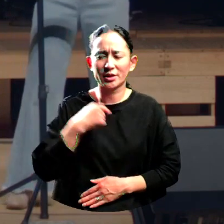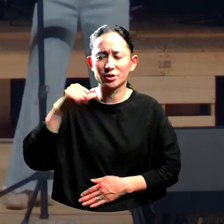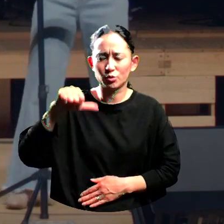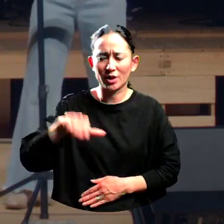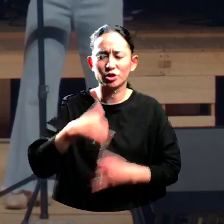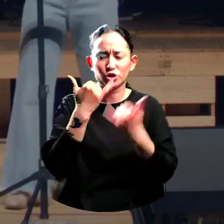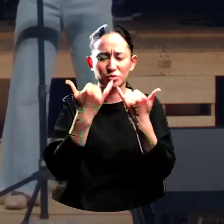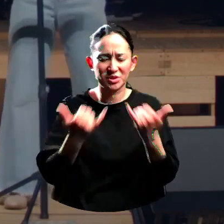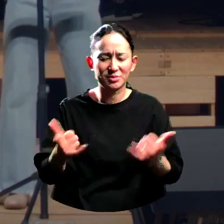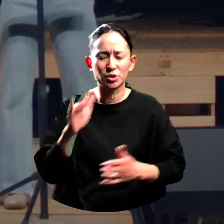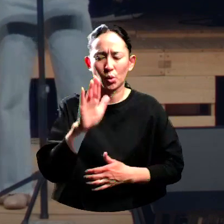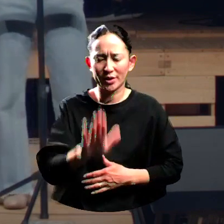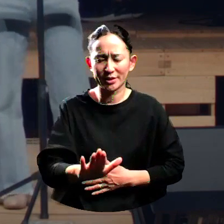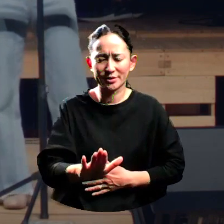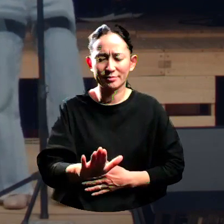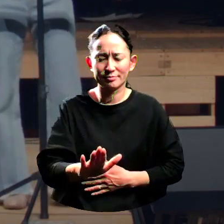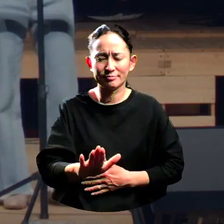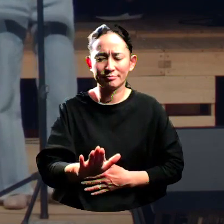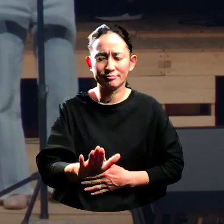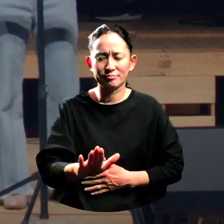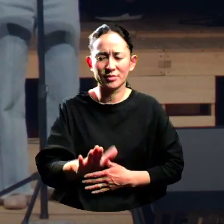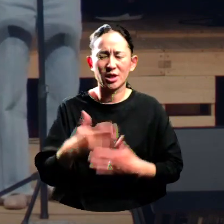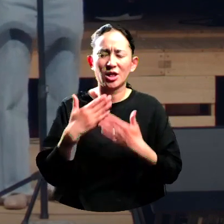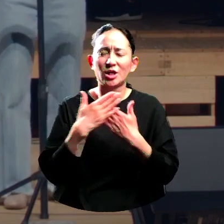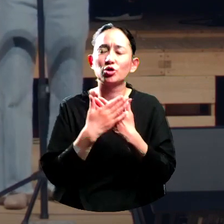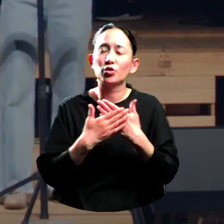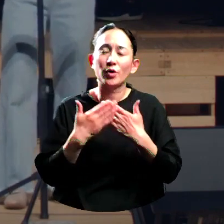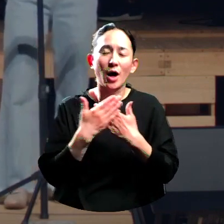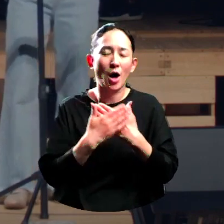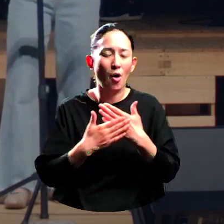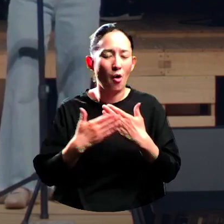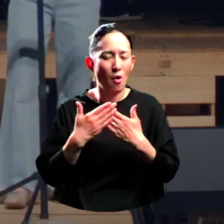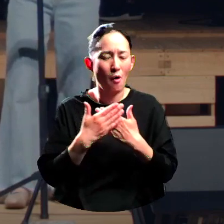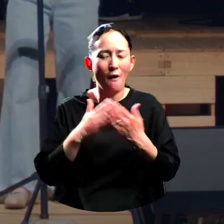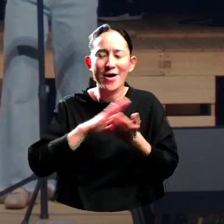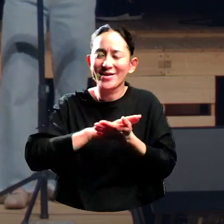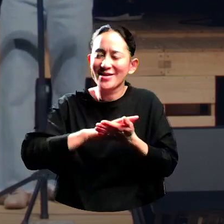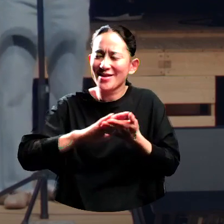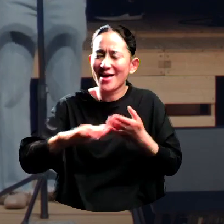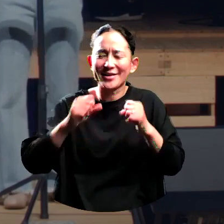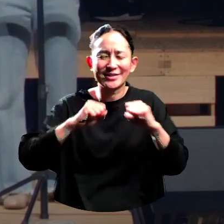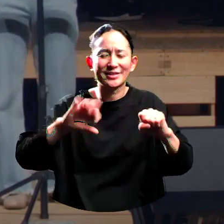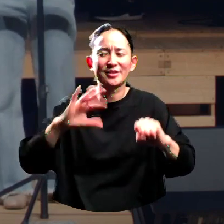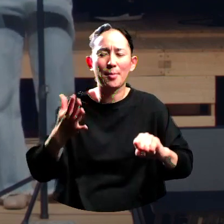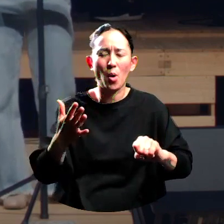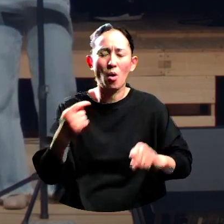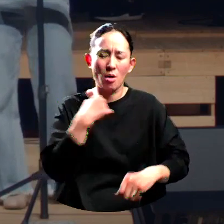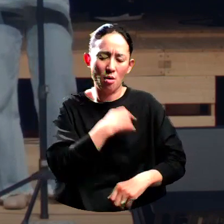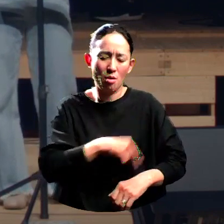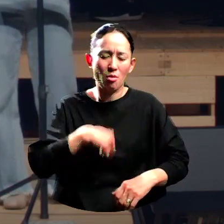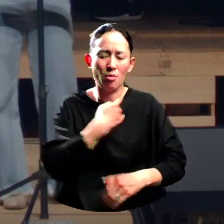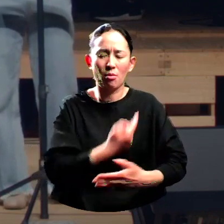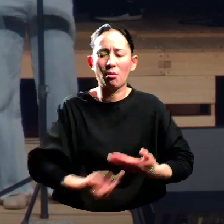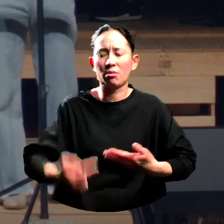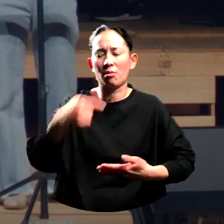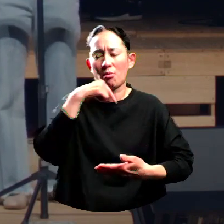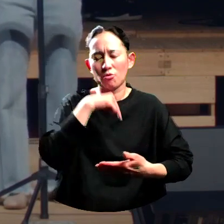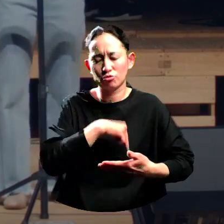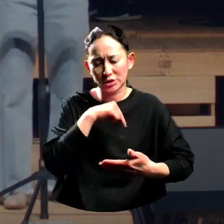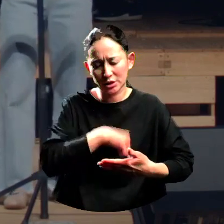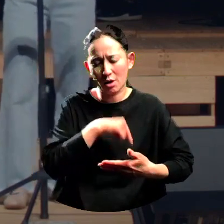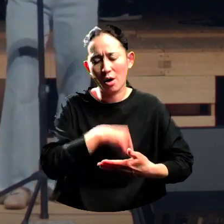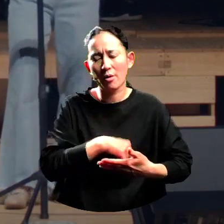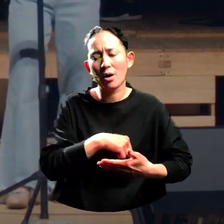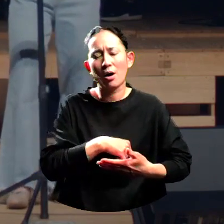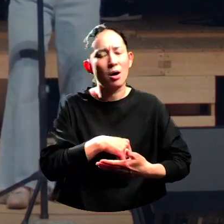人です。 I am a sinner. 外側をどんなに取り繕っても、心の内側はどうしようもない罪人です。